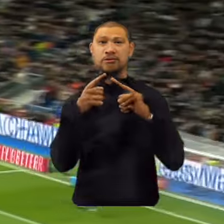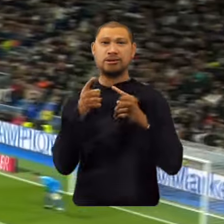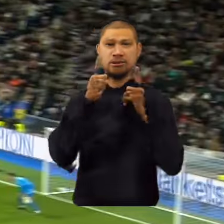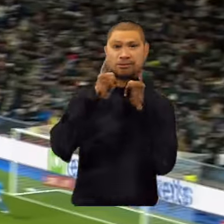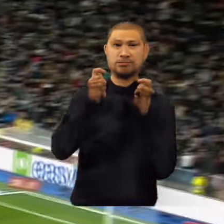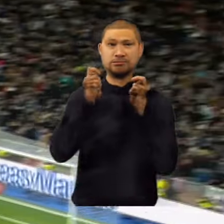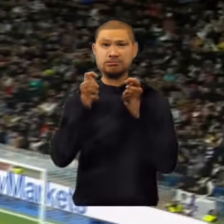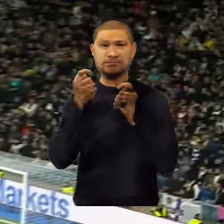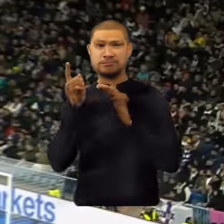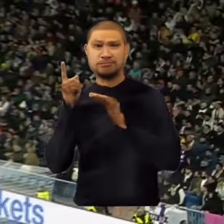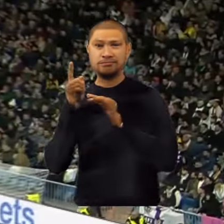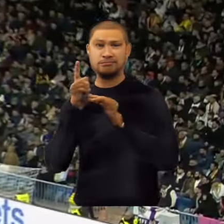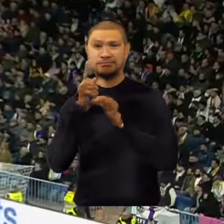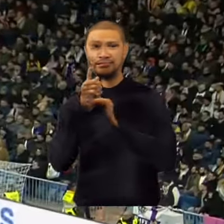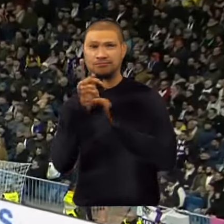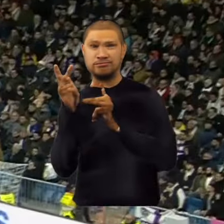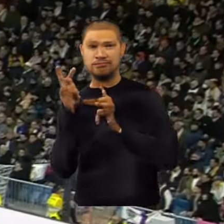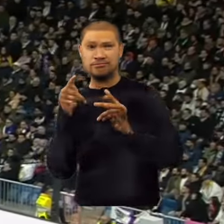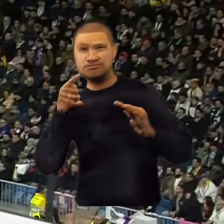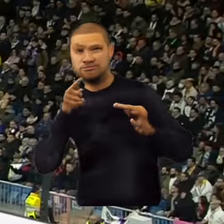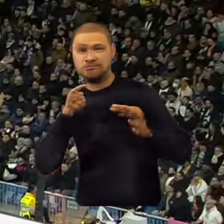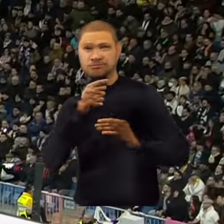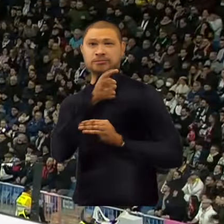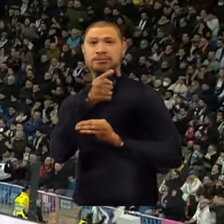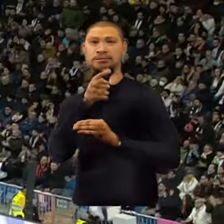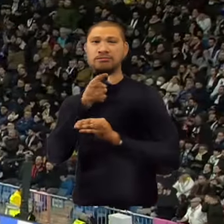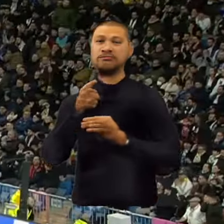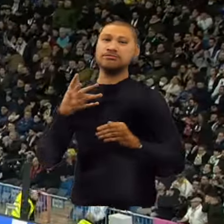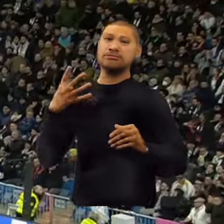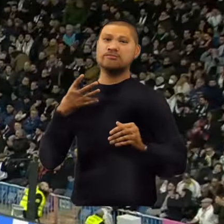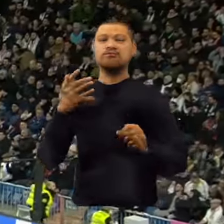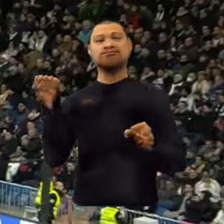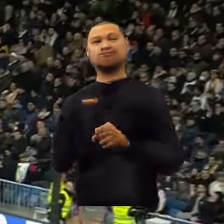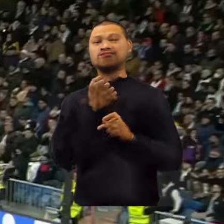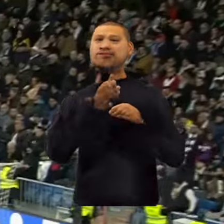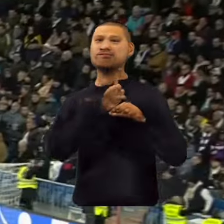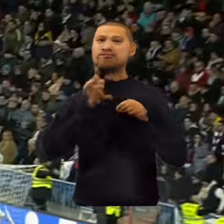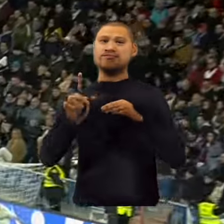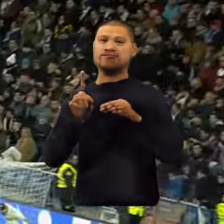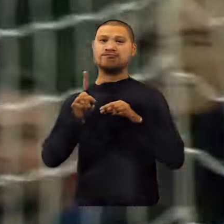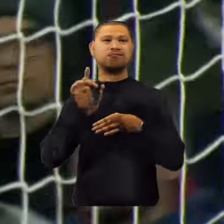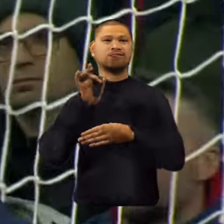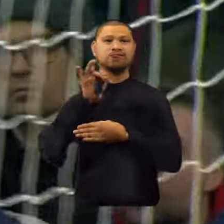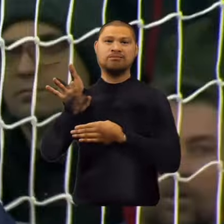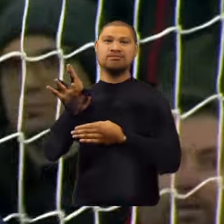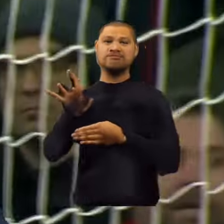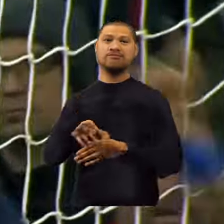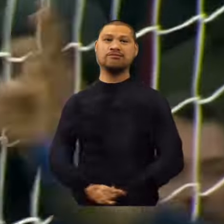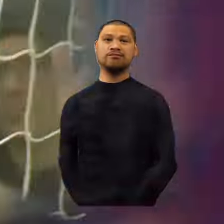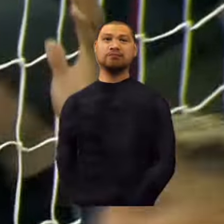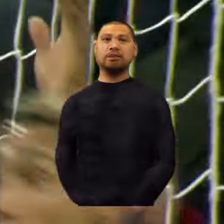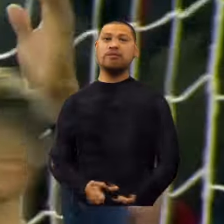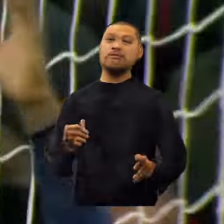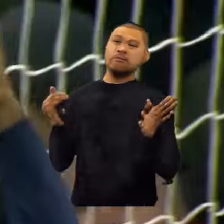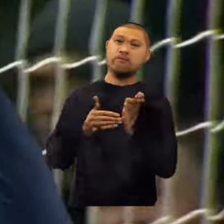attention. Attention. Surnom avec Kessié dans la surface. Oui, il peut aller au bout. Et le but. Hors-jeu encore. Position de hors-jeu.